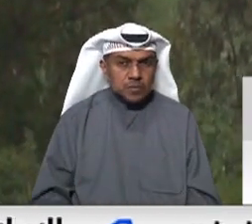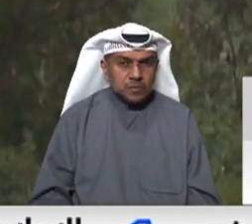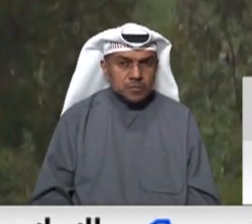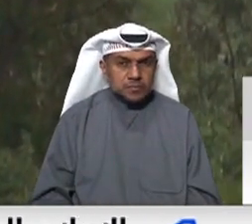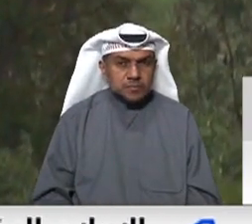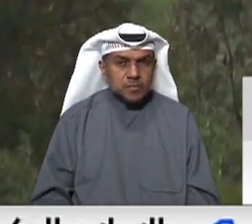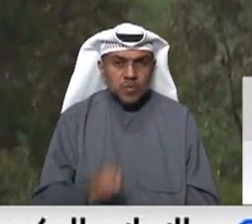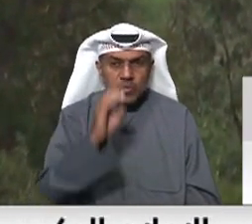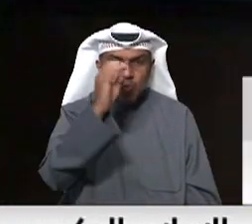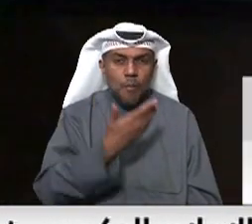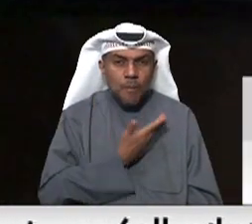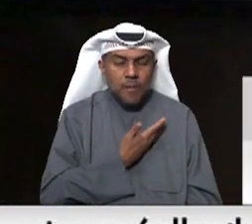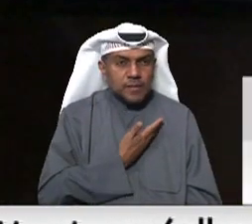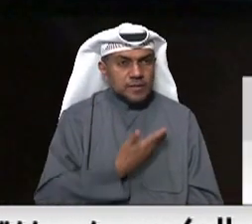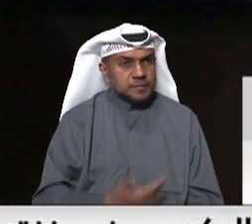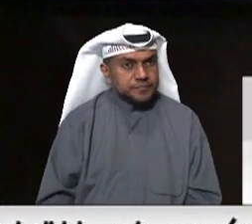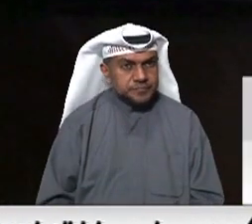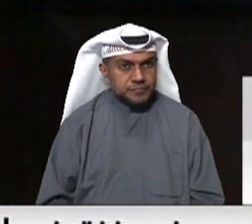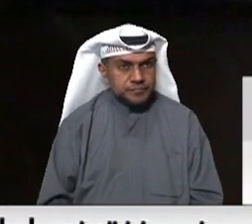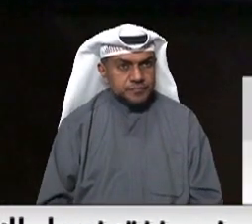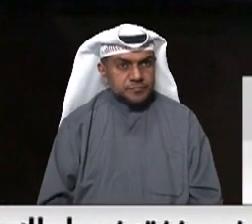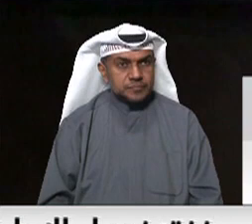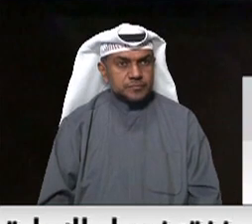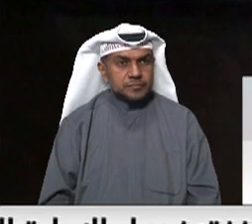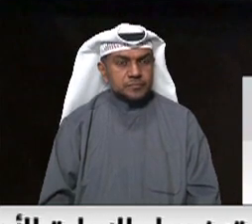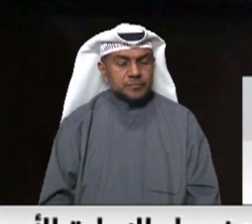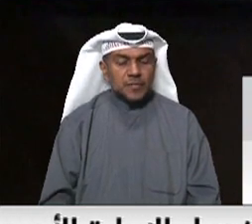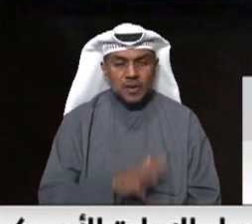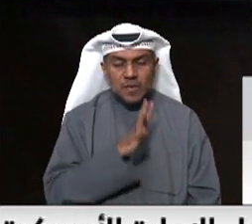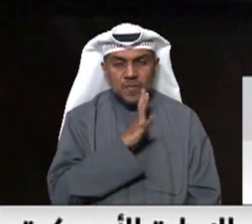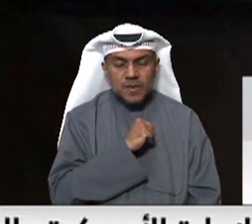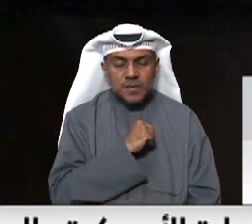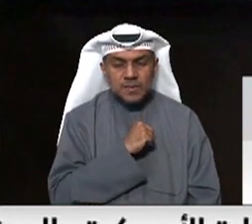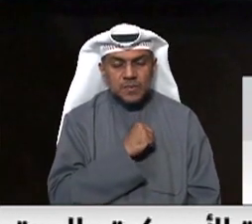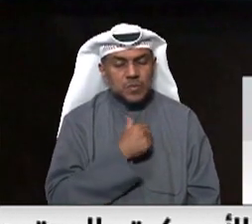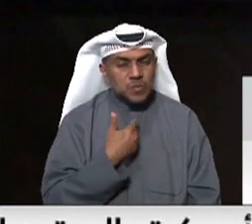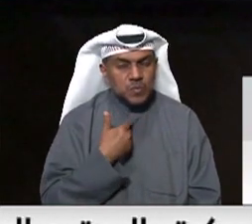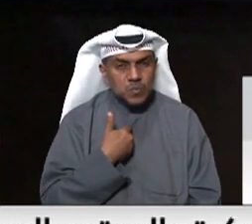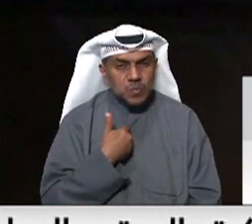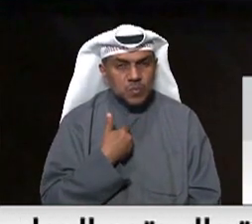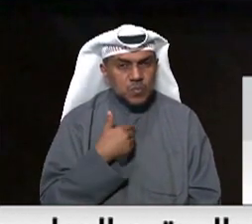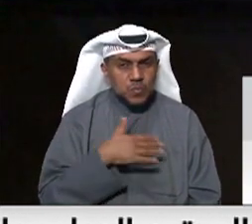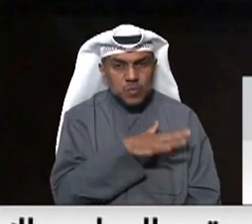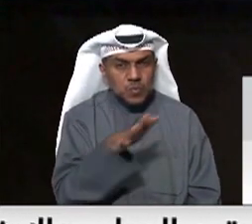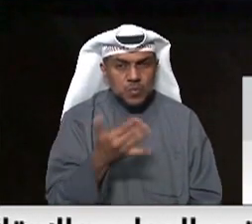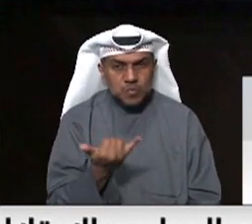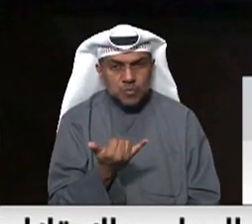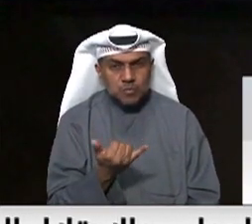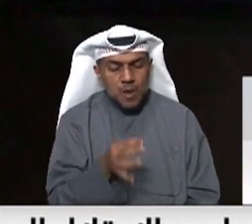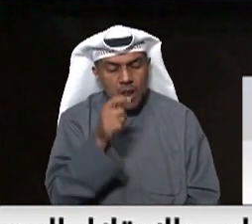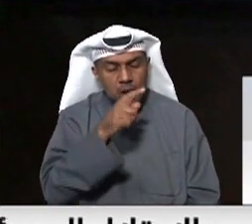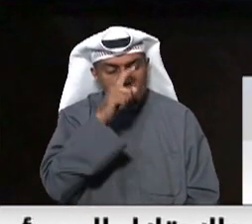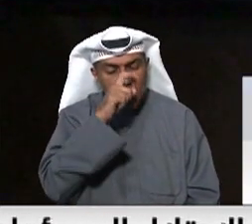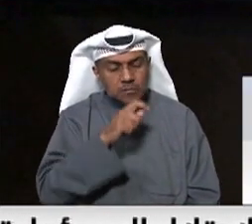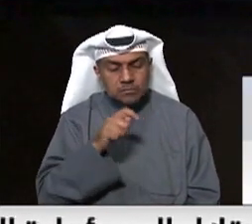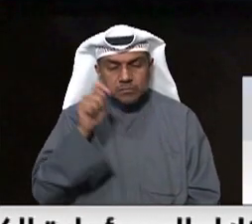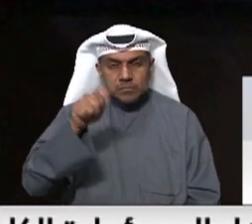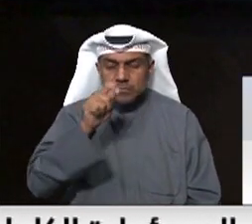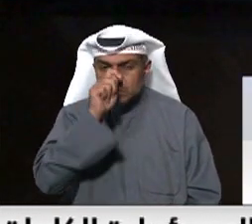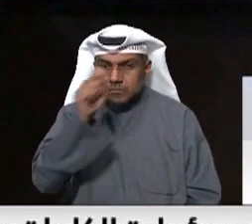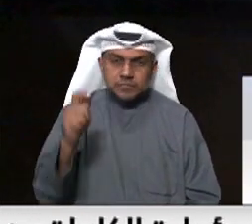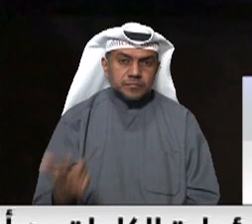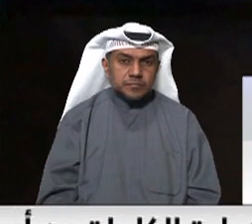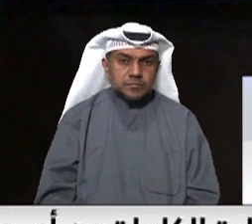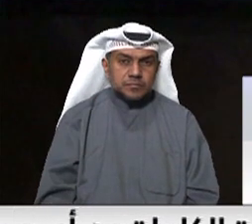جنوب القطاع نحن كدوله فلسطين يعني نملك احقيه مقاضاه وملاحقه